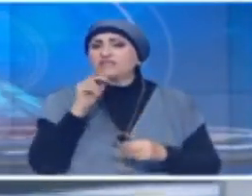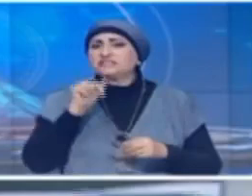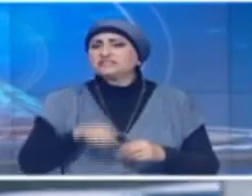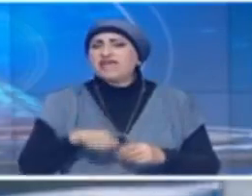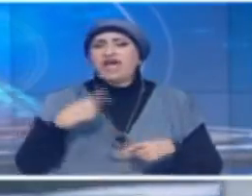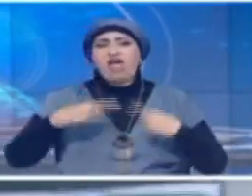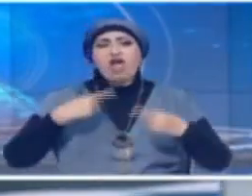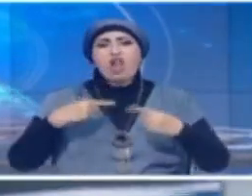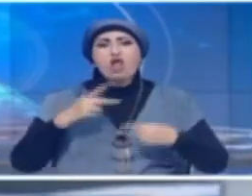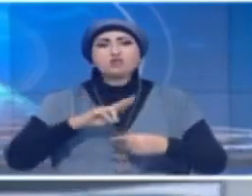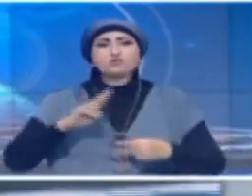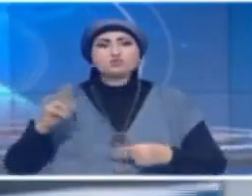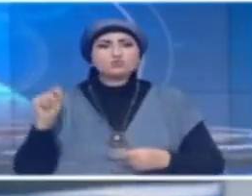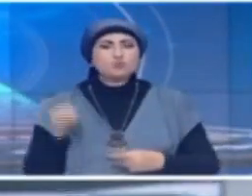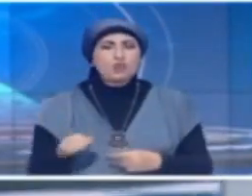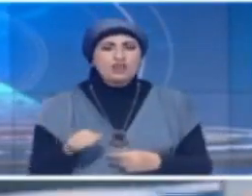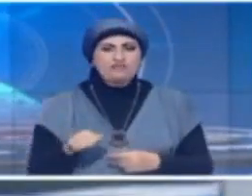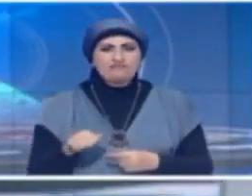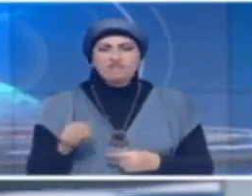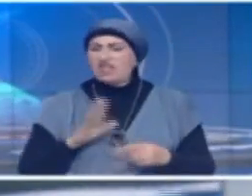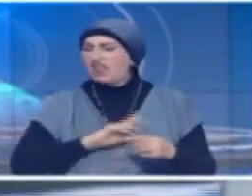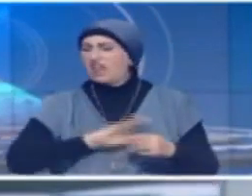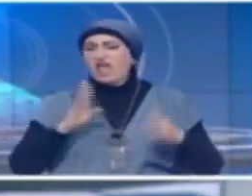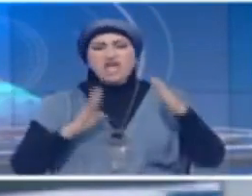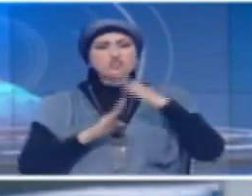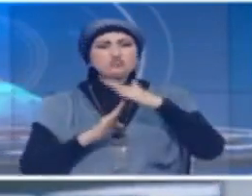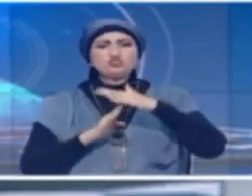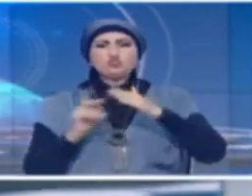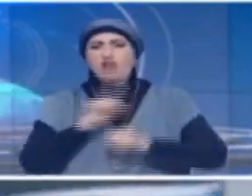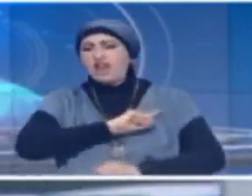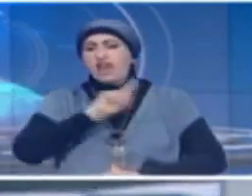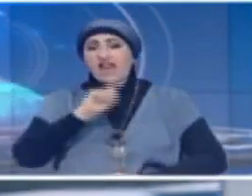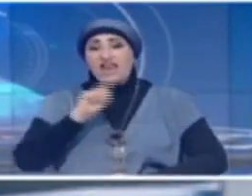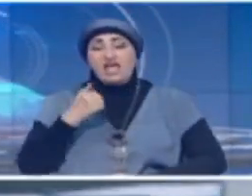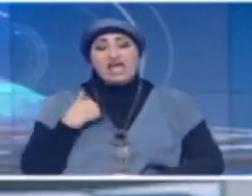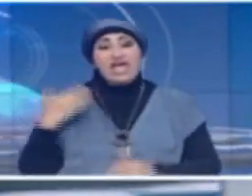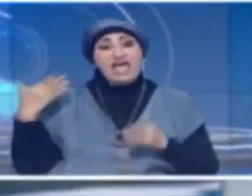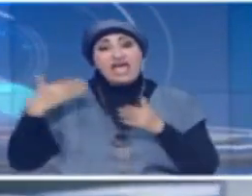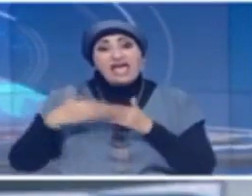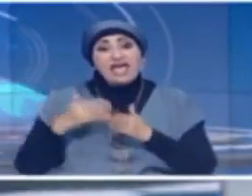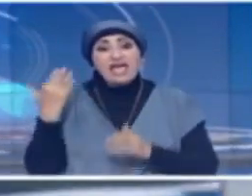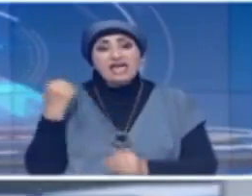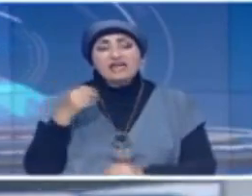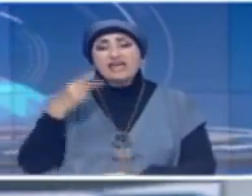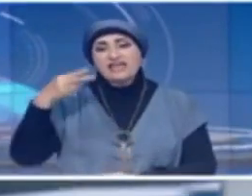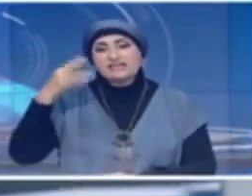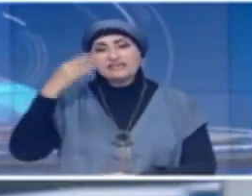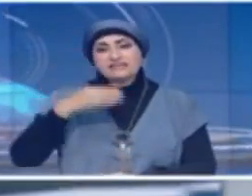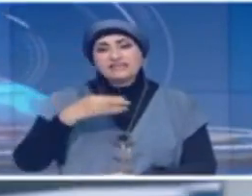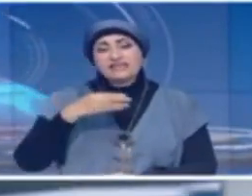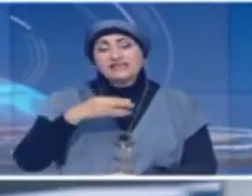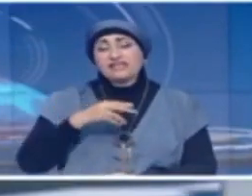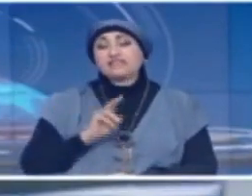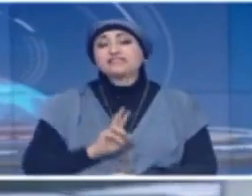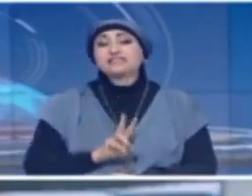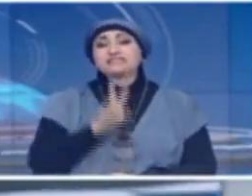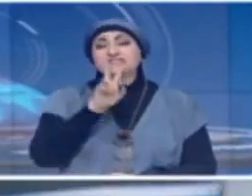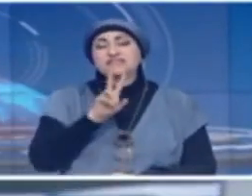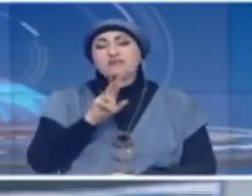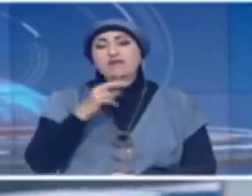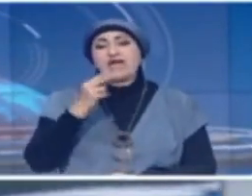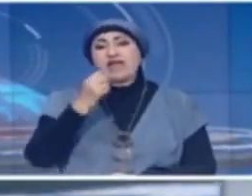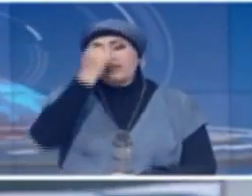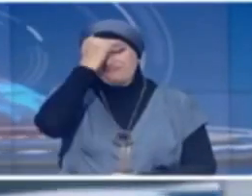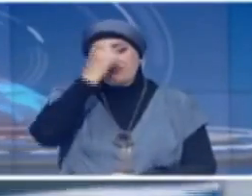دائما تقابل بالرفض، وكان آخرها ما حدث في يوم 2 يونيو 2013 في قصر